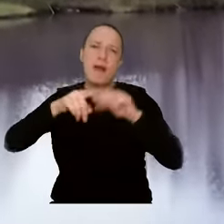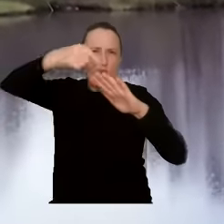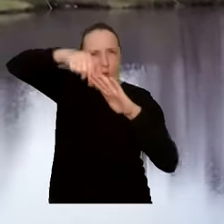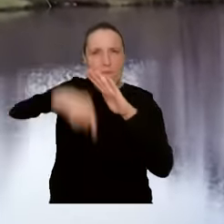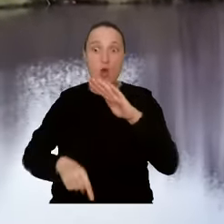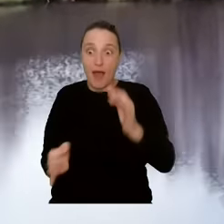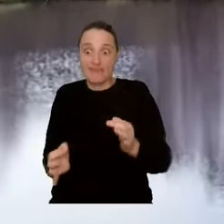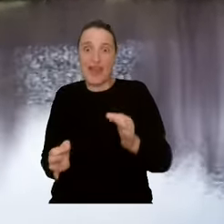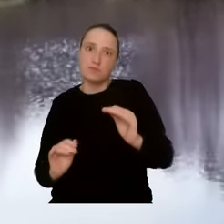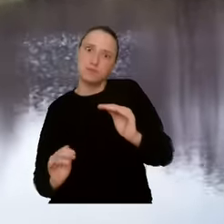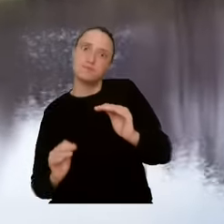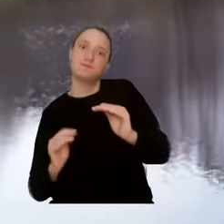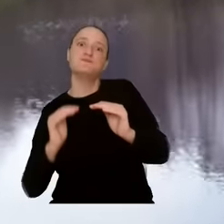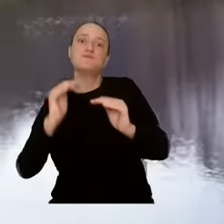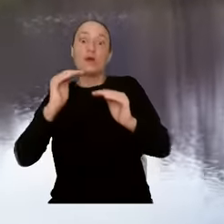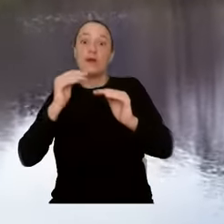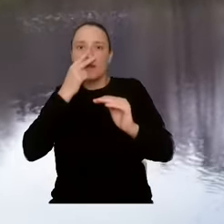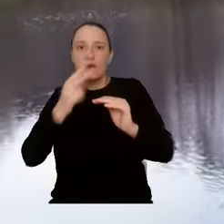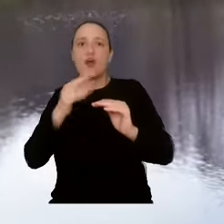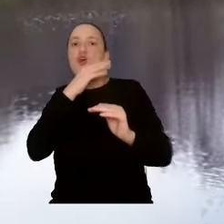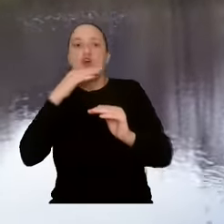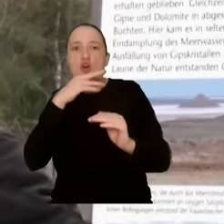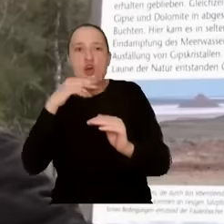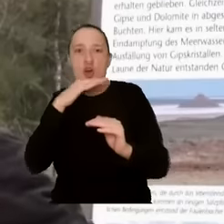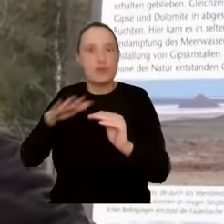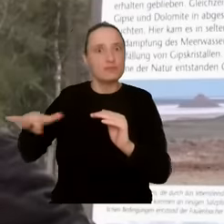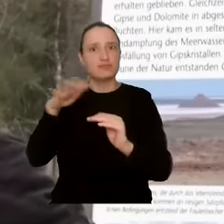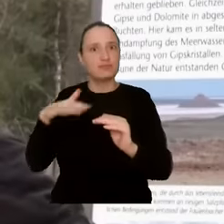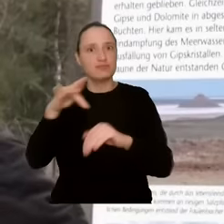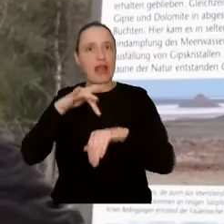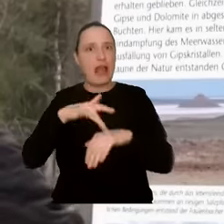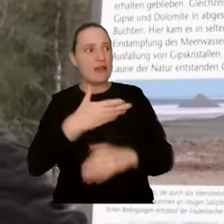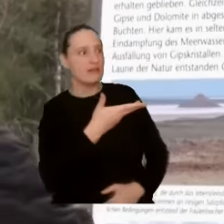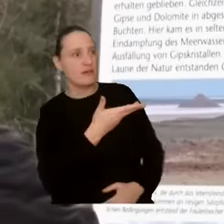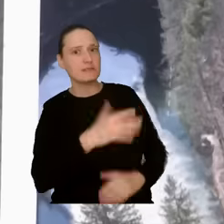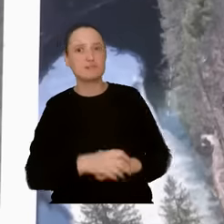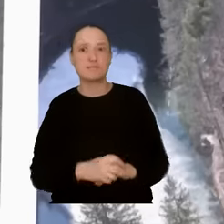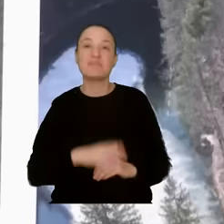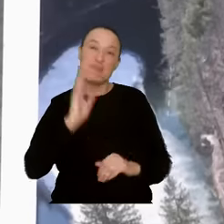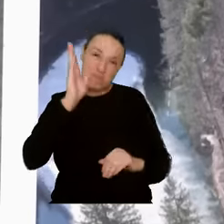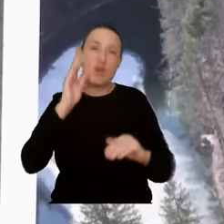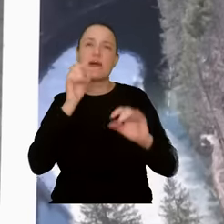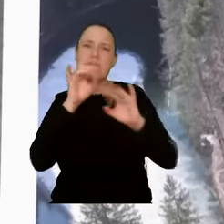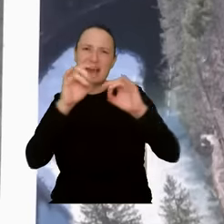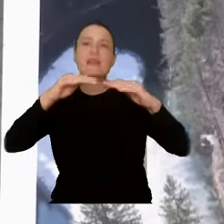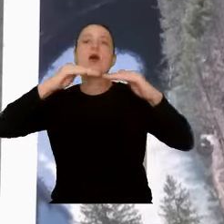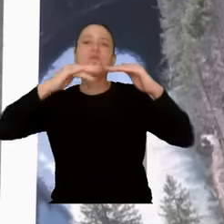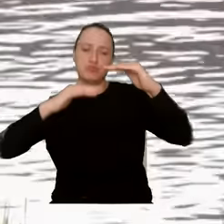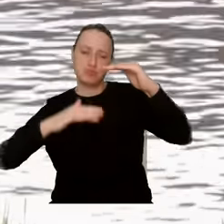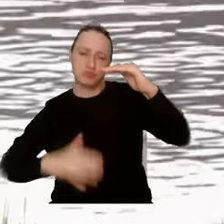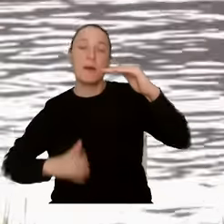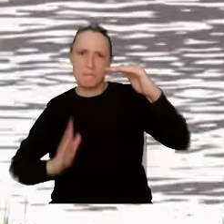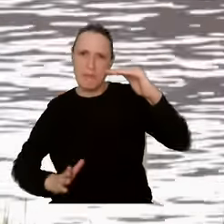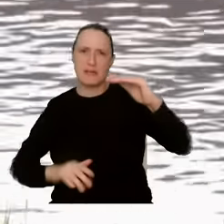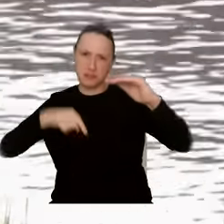czasu, tak jak teraz, wypływają wyżej i tworzą takie kolorowe efekty. Prędzej czy później bakterie opadną, ale na razie odwiedzający mogą